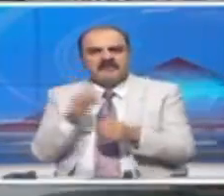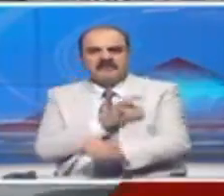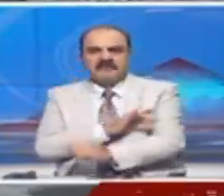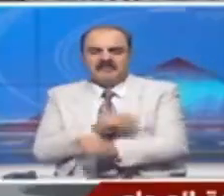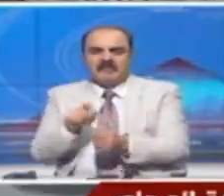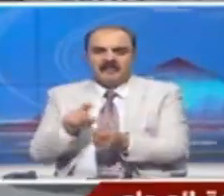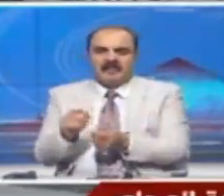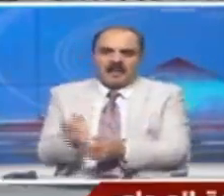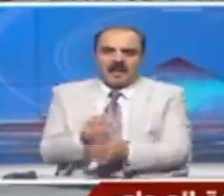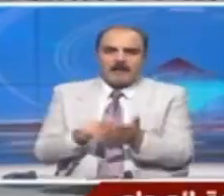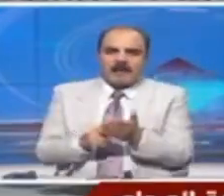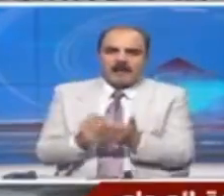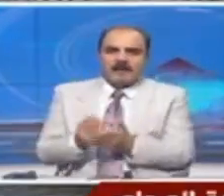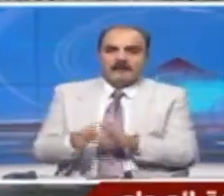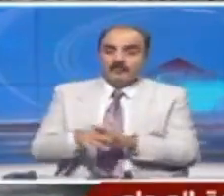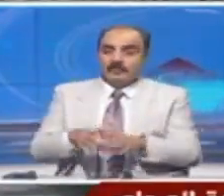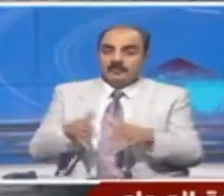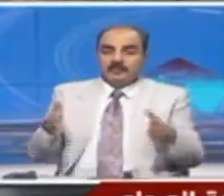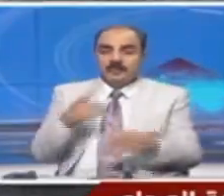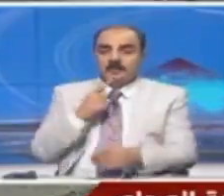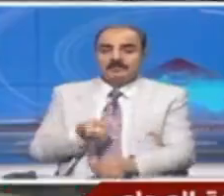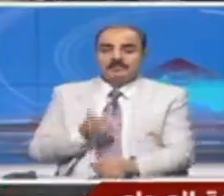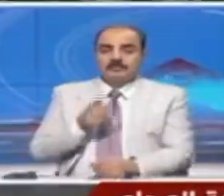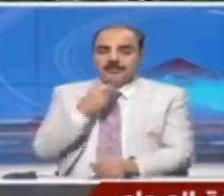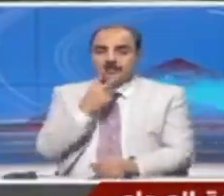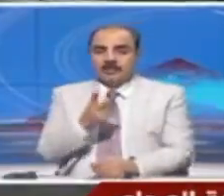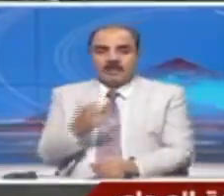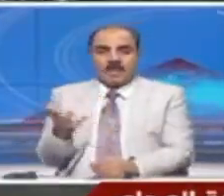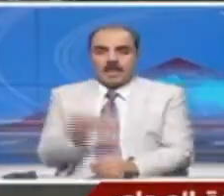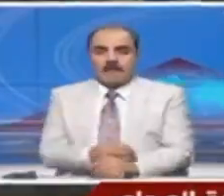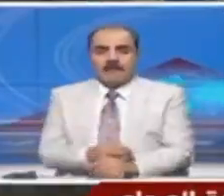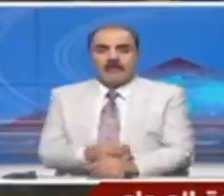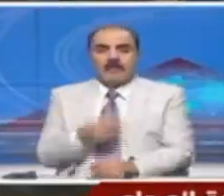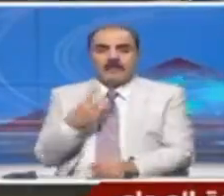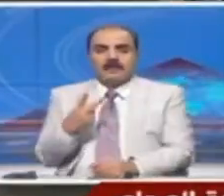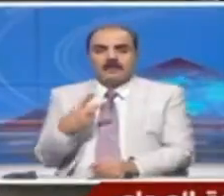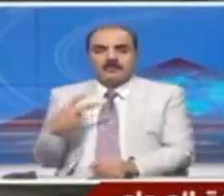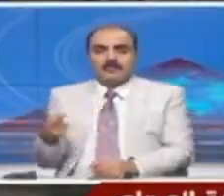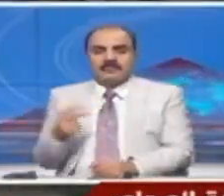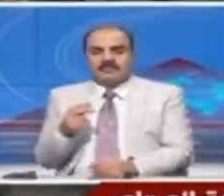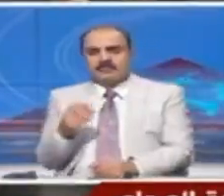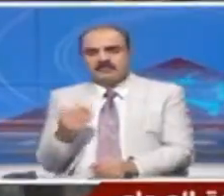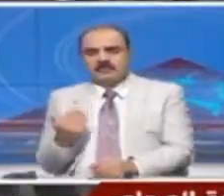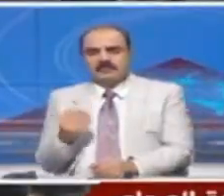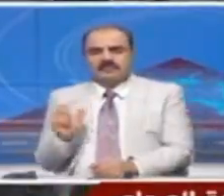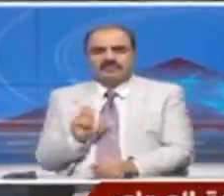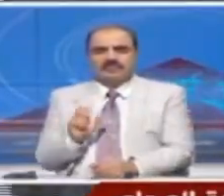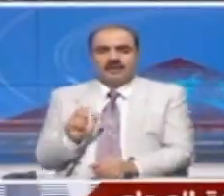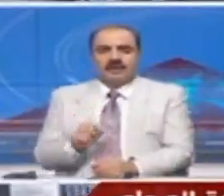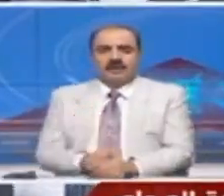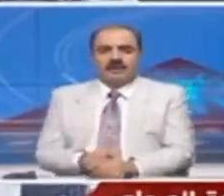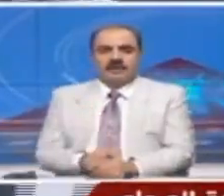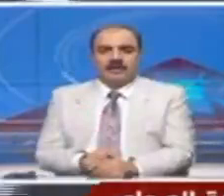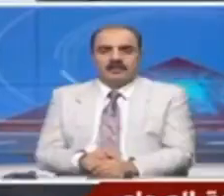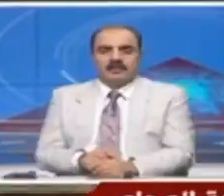تجارب تشغيل الجزء الأول من المرحلة الأولى من المشروع، حيث تمت الإشارة إلى بدء أعمال التجارب في